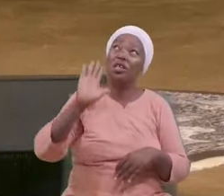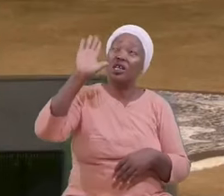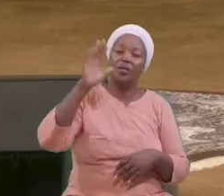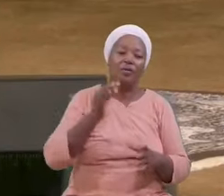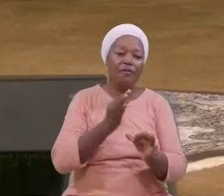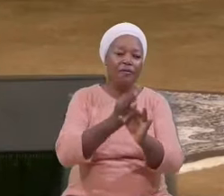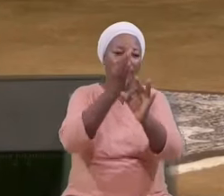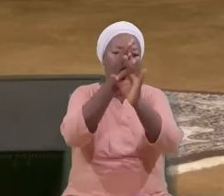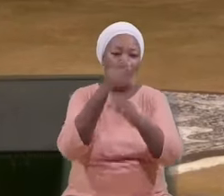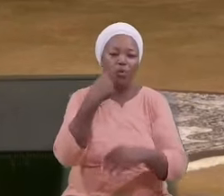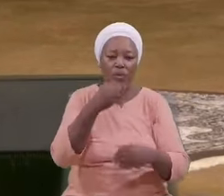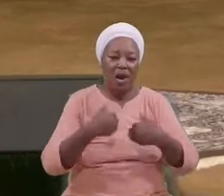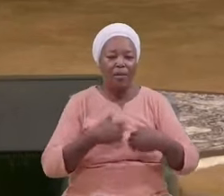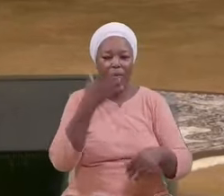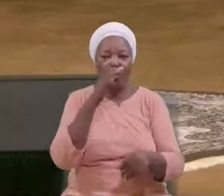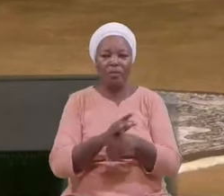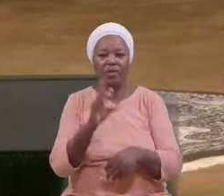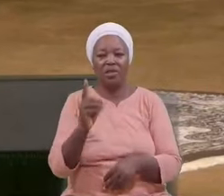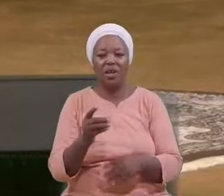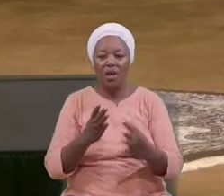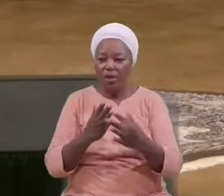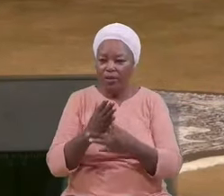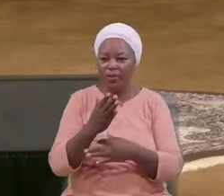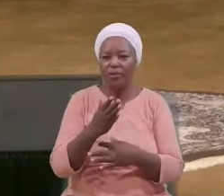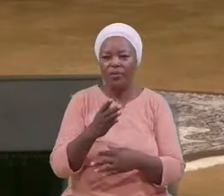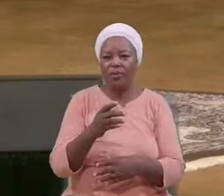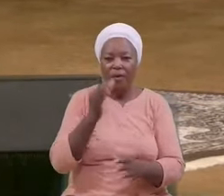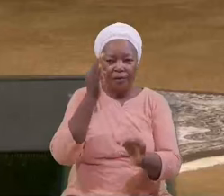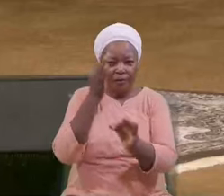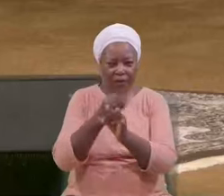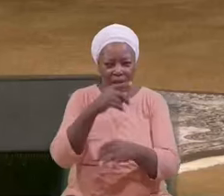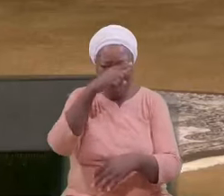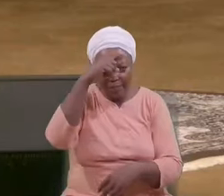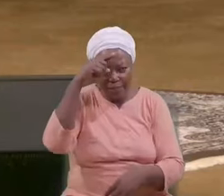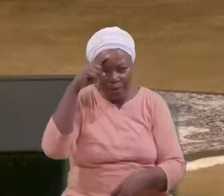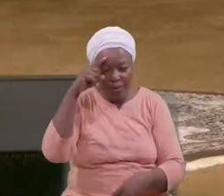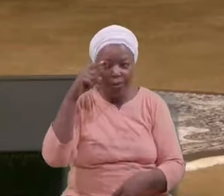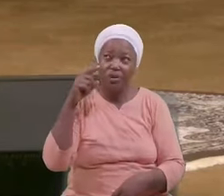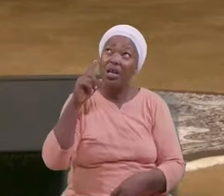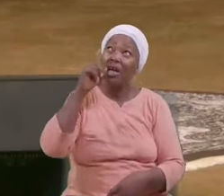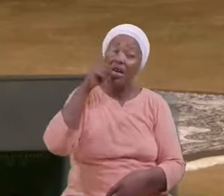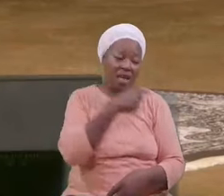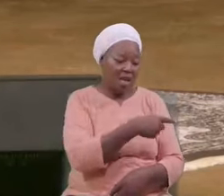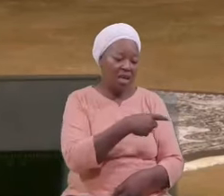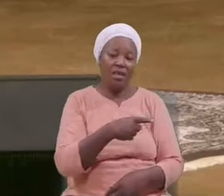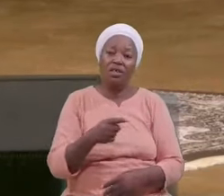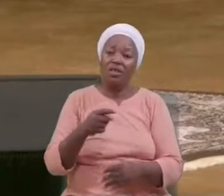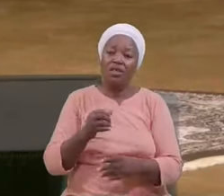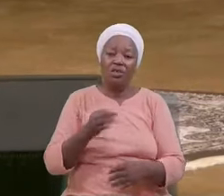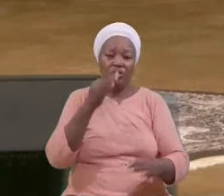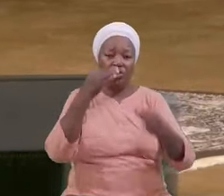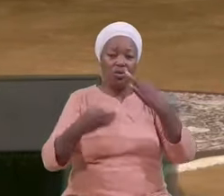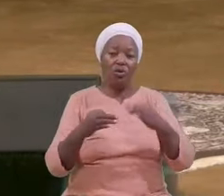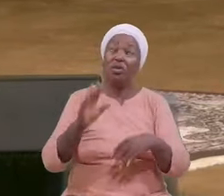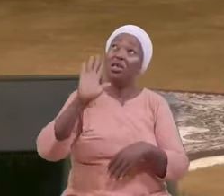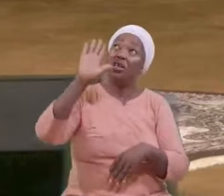C'est pas la foi, parce qu'elle crut à la fidélité de celui qui avait